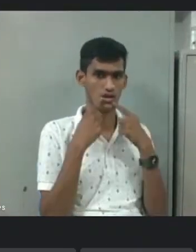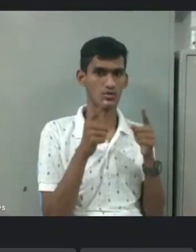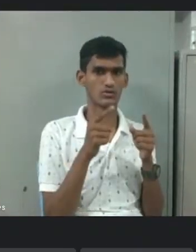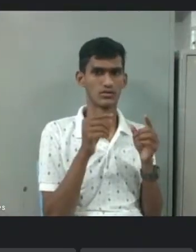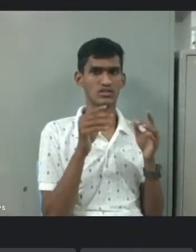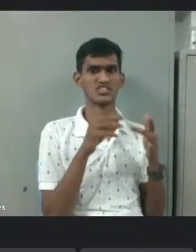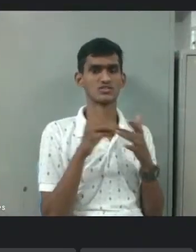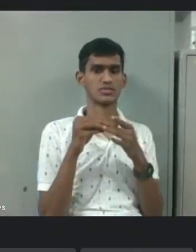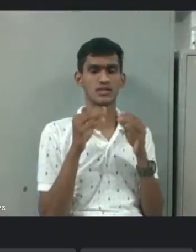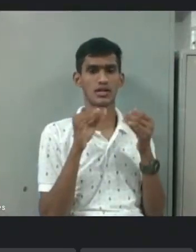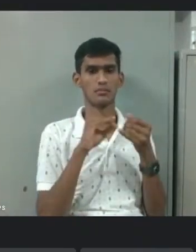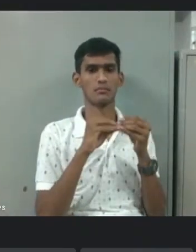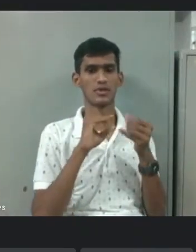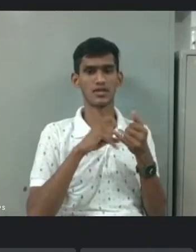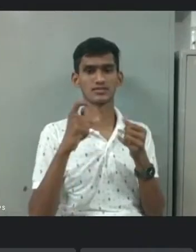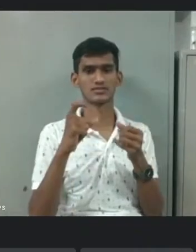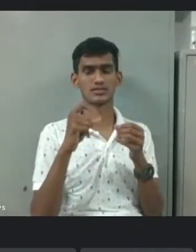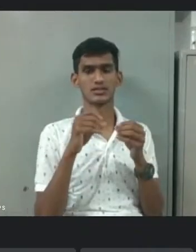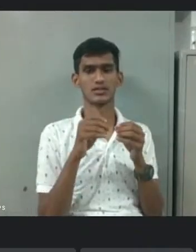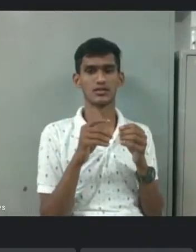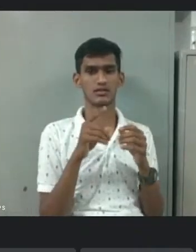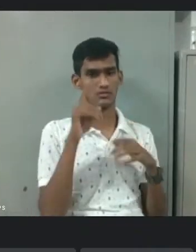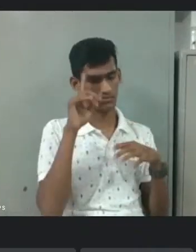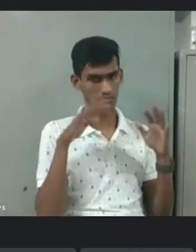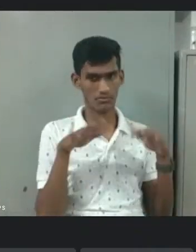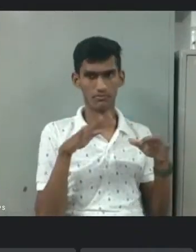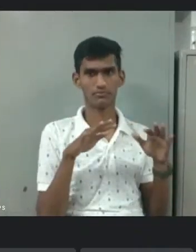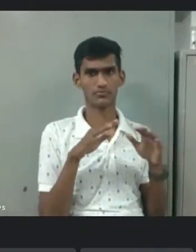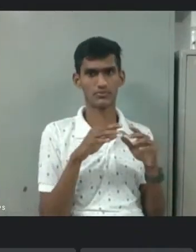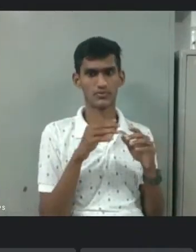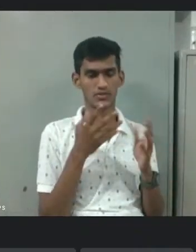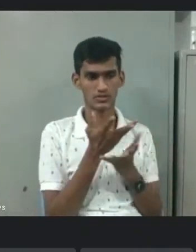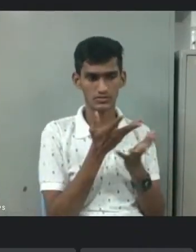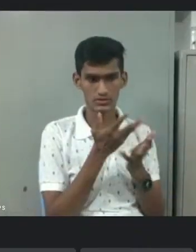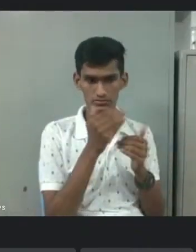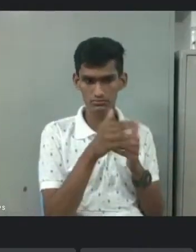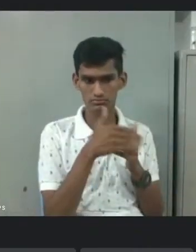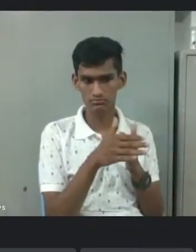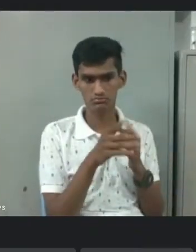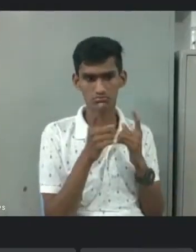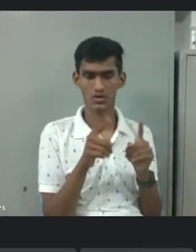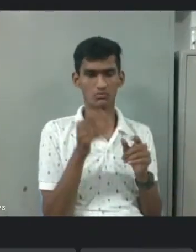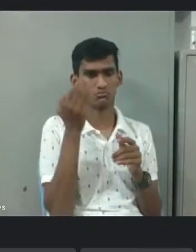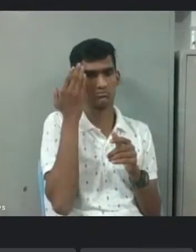PSC ചർച്ചകൾ നടന്നിട്ടുണ്ട് എന്ന് മാത്രമേ അറിയുള്ളൂ. അത് പോസിബിൾ ആണോ ഇല്ലയോ എന്നുള്ളത്